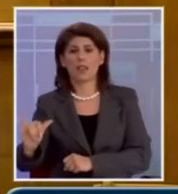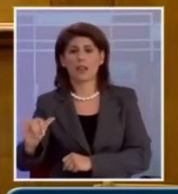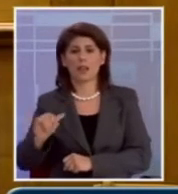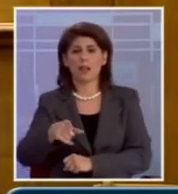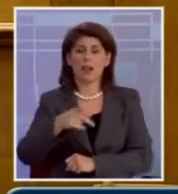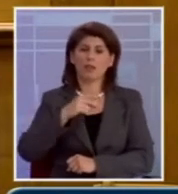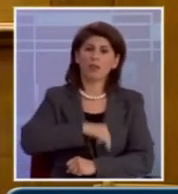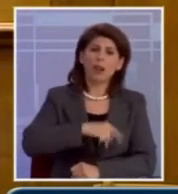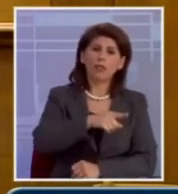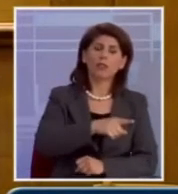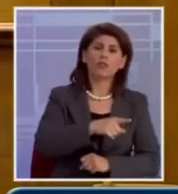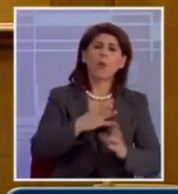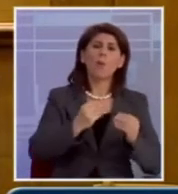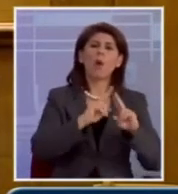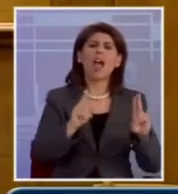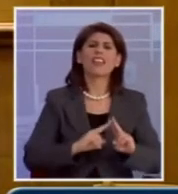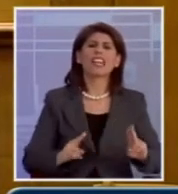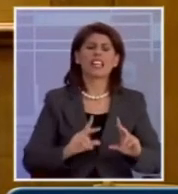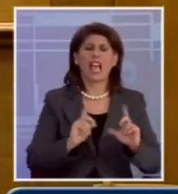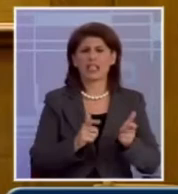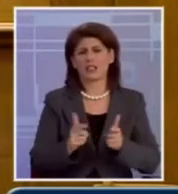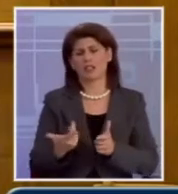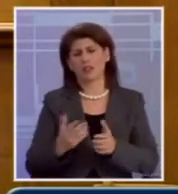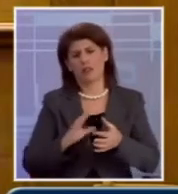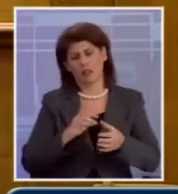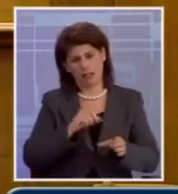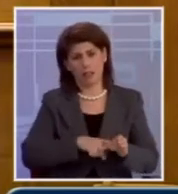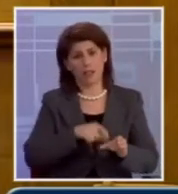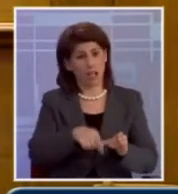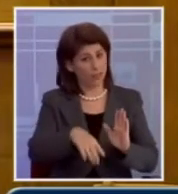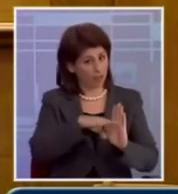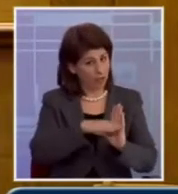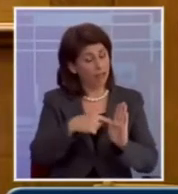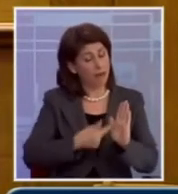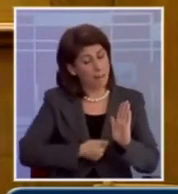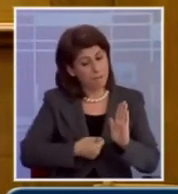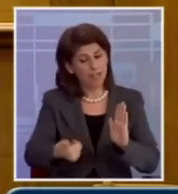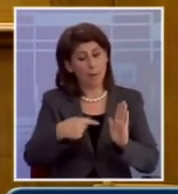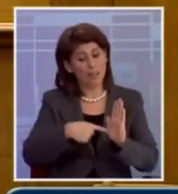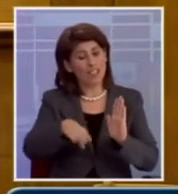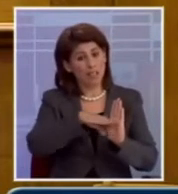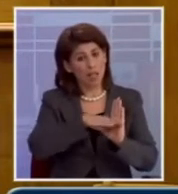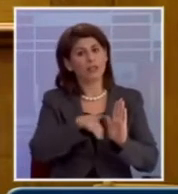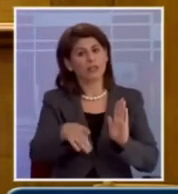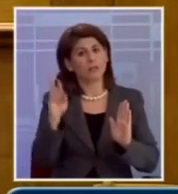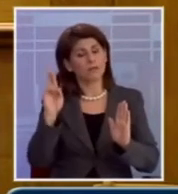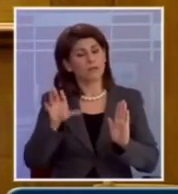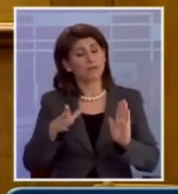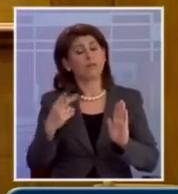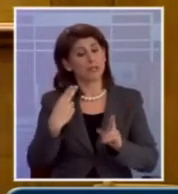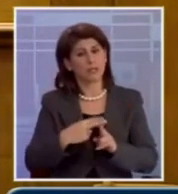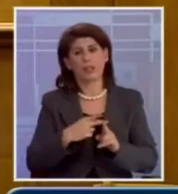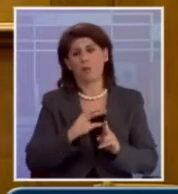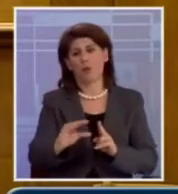Εποφελία των πολυεθνικών εταιριών. Αυτή η διάταξη θα επανέλθει και από αυτή τη διάταξη προσδοκούμε ένα σημαντικό